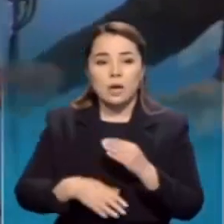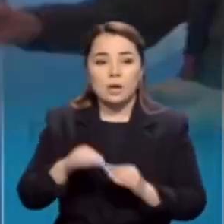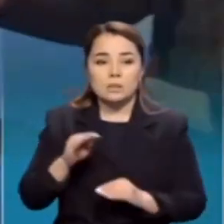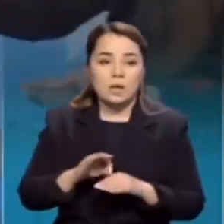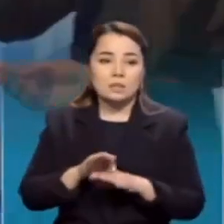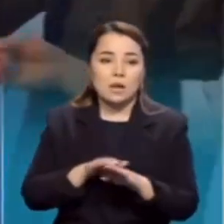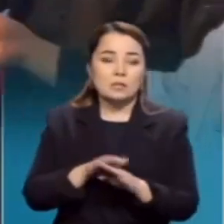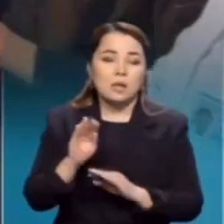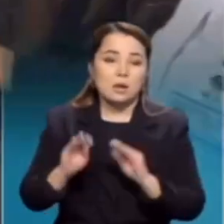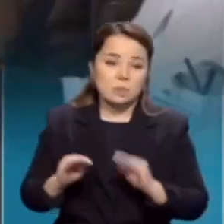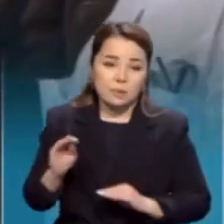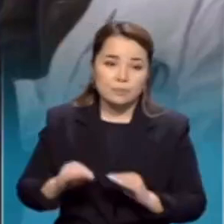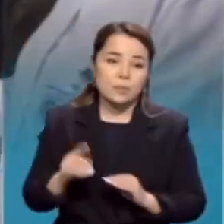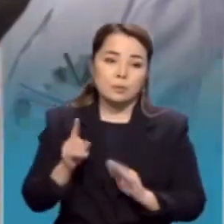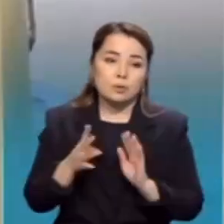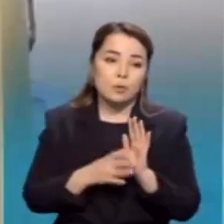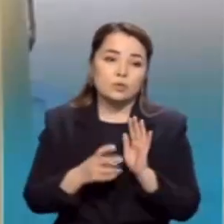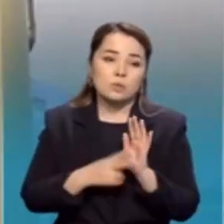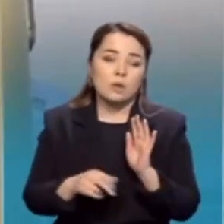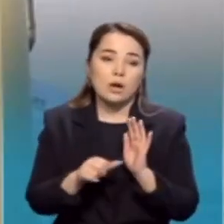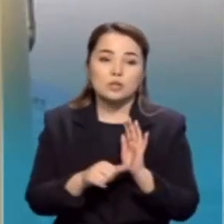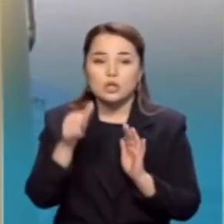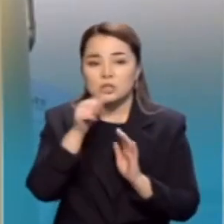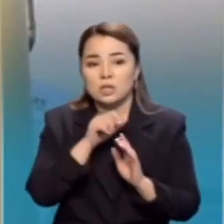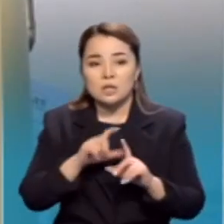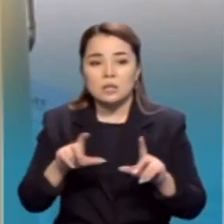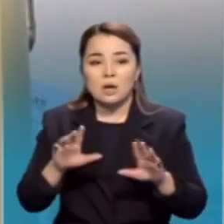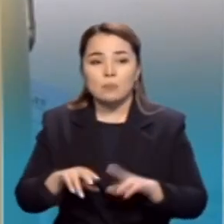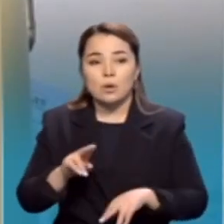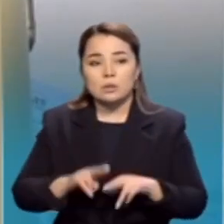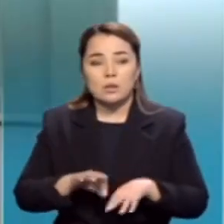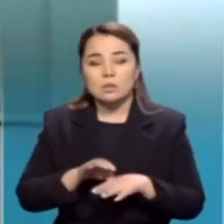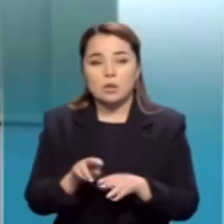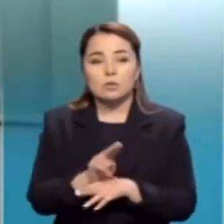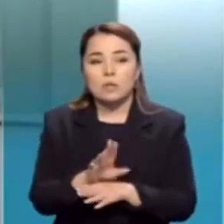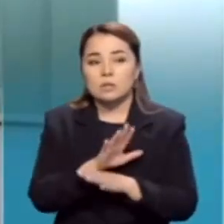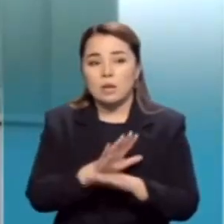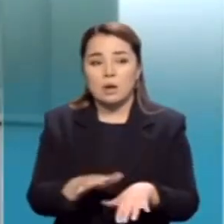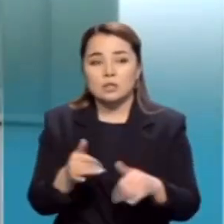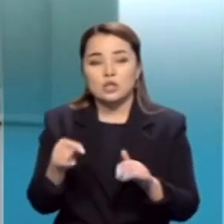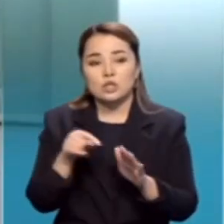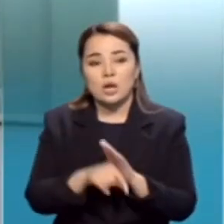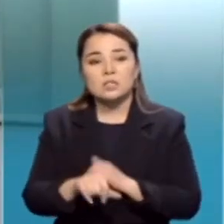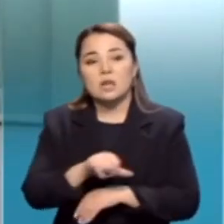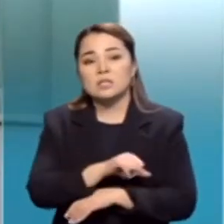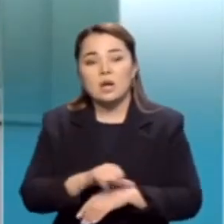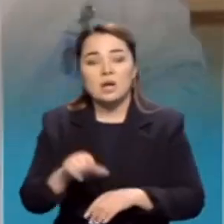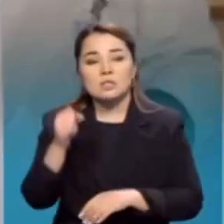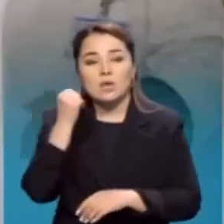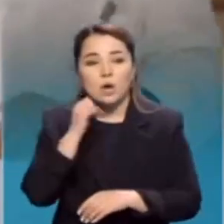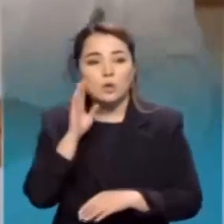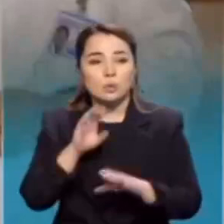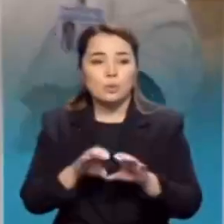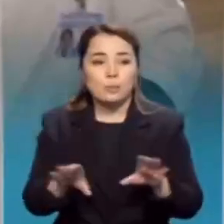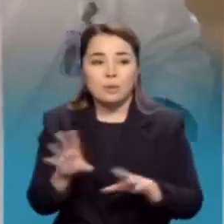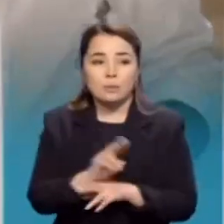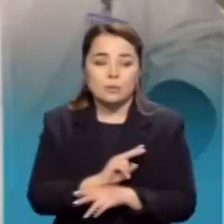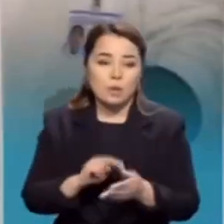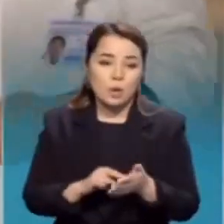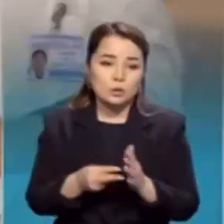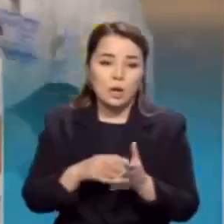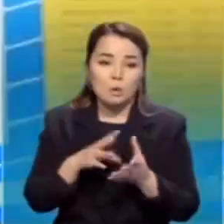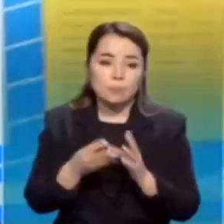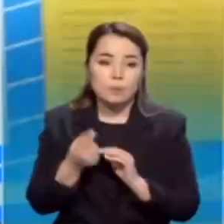Тек 1976-жылы салынған аурухананың ғимараты бірде бір рет жөнделмеген. Биыл ішкі сыртқы кәріз бен су жүйесін жаңалаудың